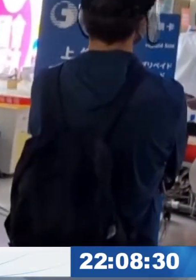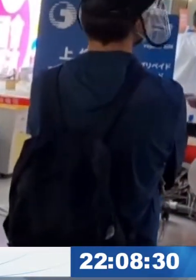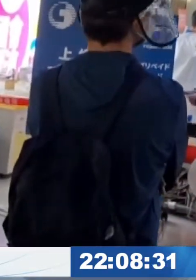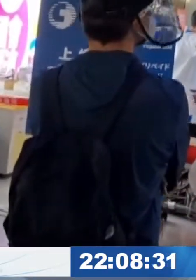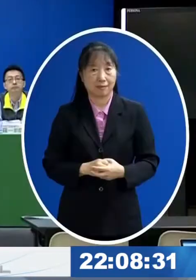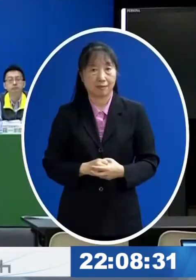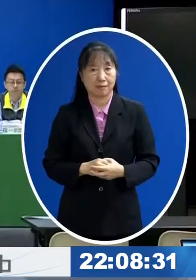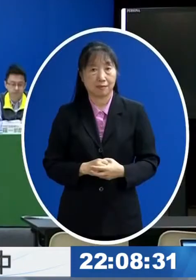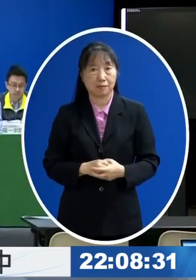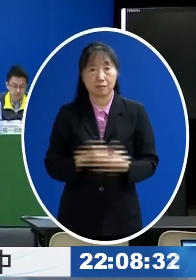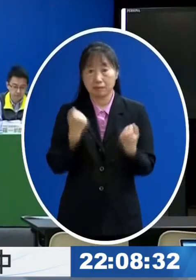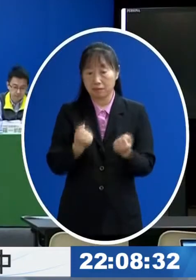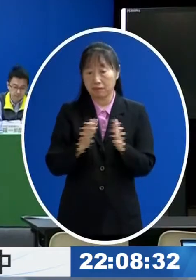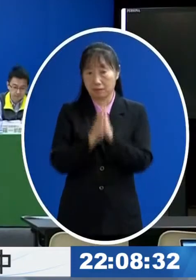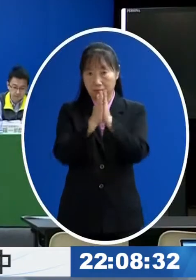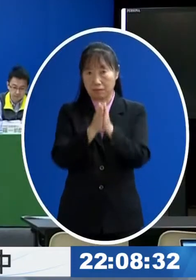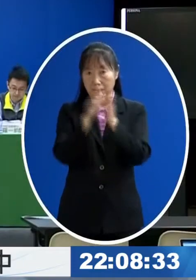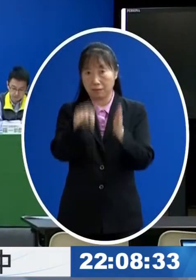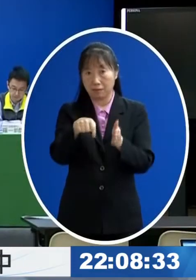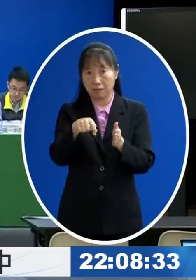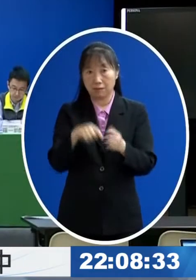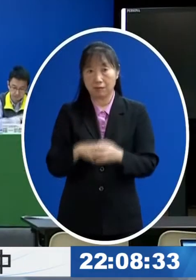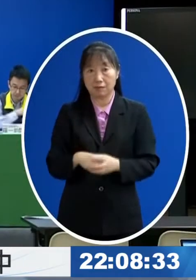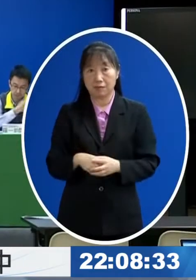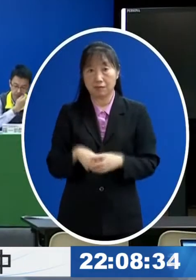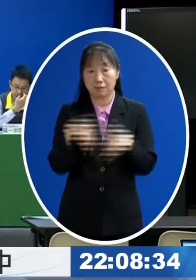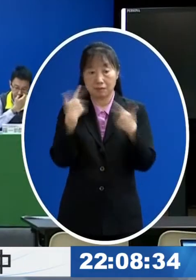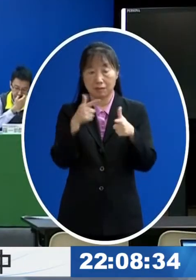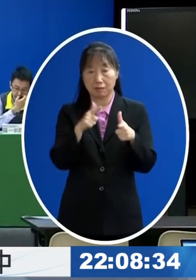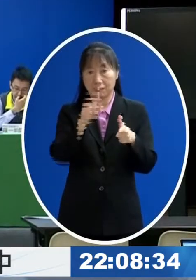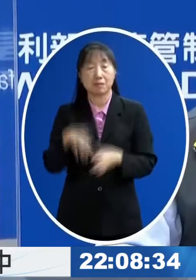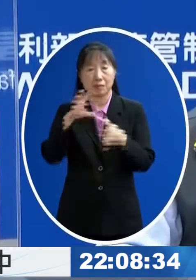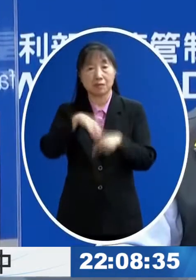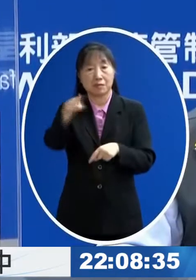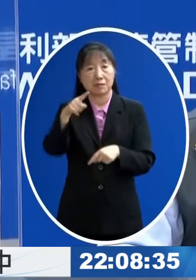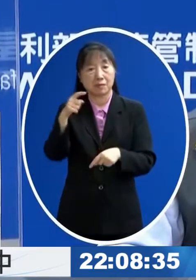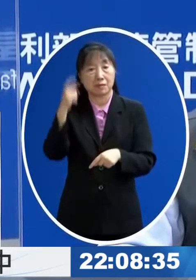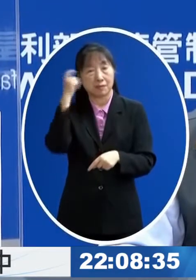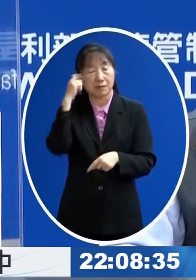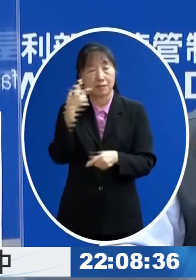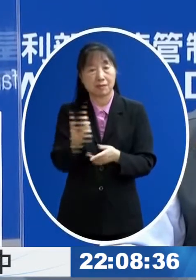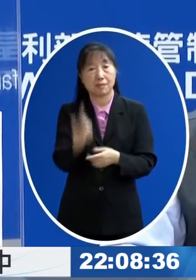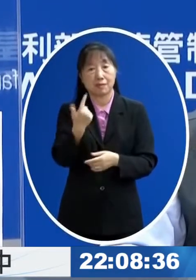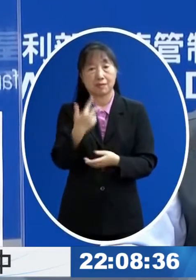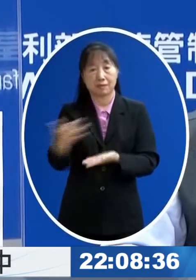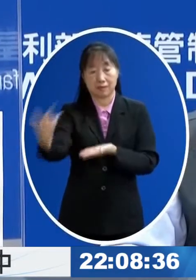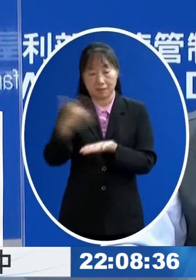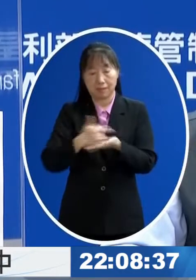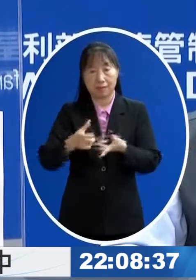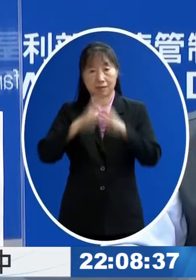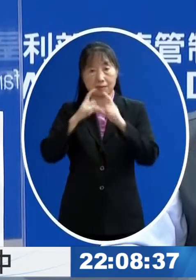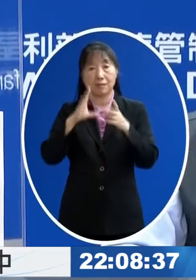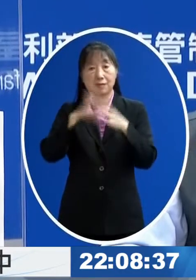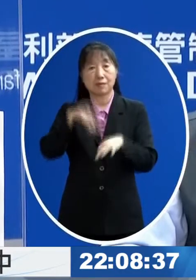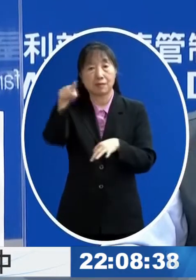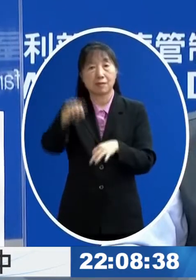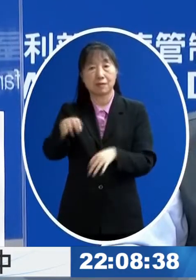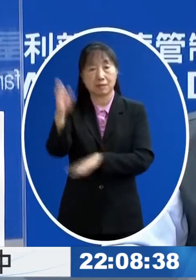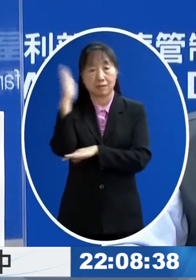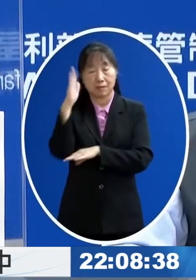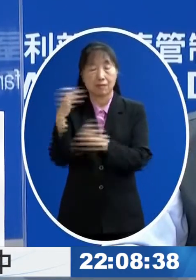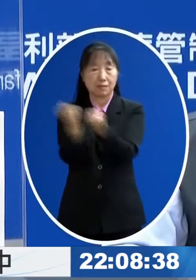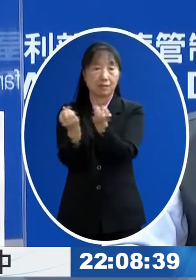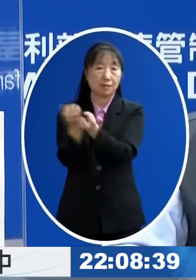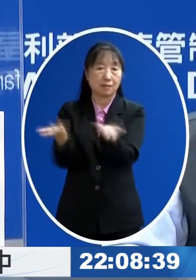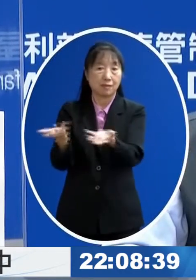工了。 缅甸这个情况，在不是因为疫情，是因为整个政局，一些相关的安